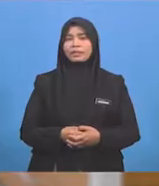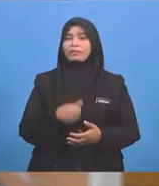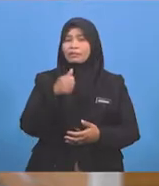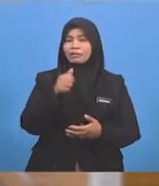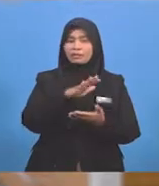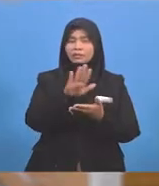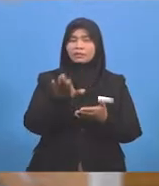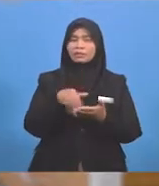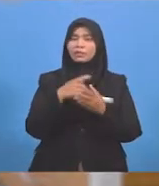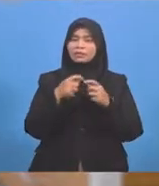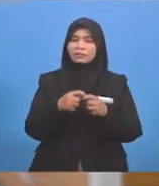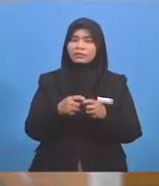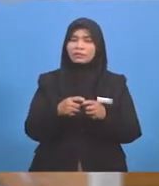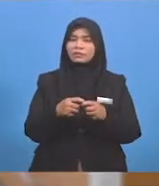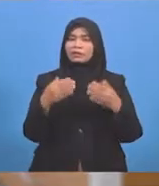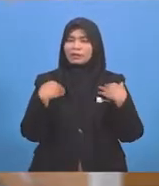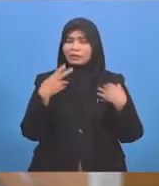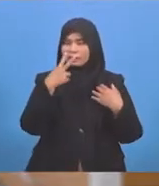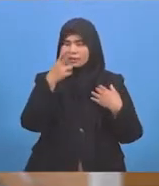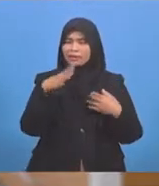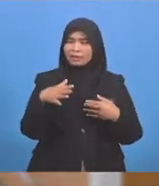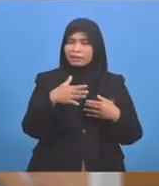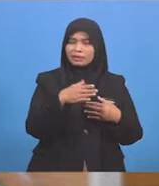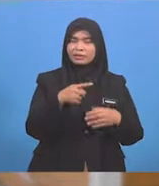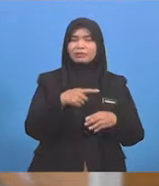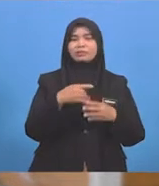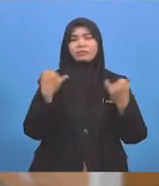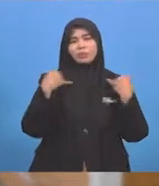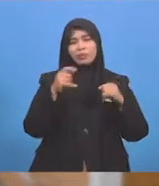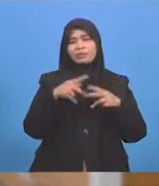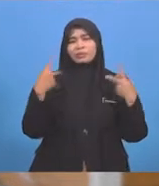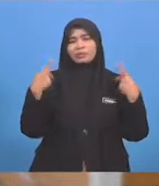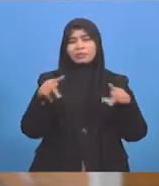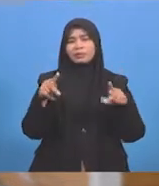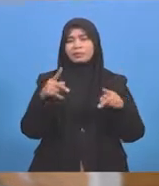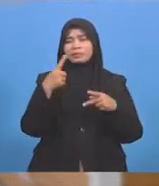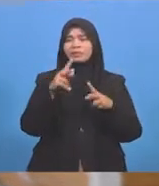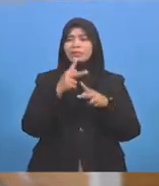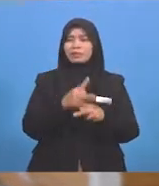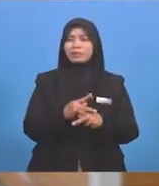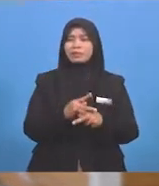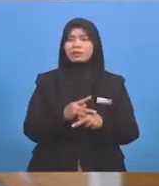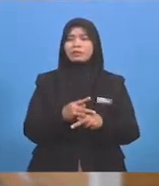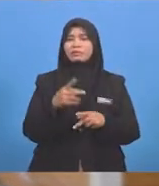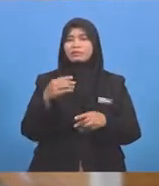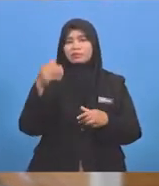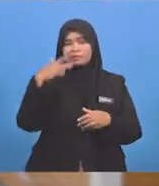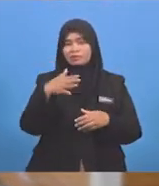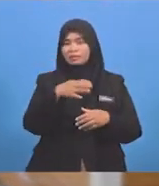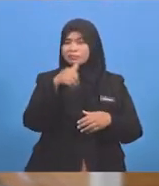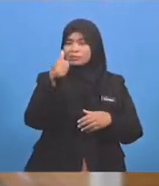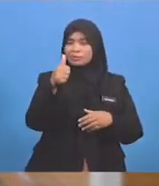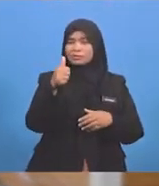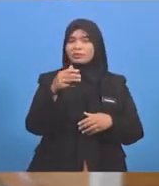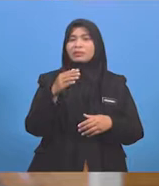Anda semua tentu pernah lihat ikan-ikan yang dijual di pasar. Untuk mengekalkan kesegaran ikan, ais